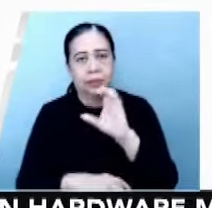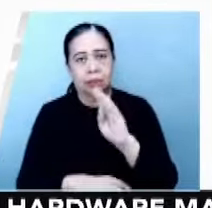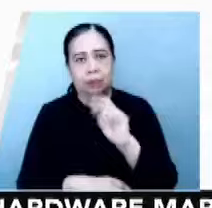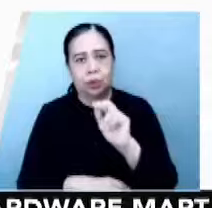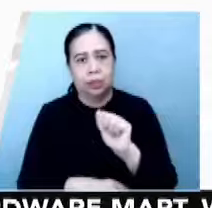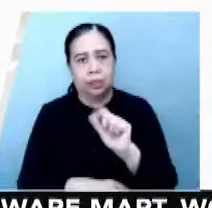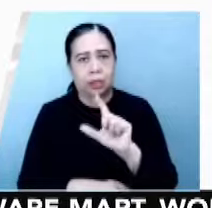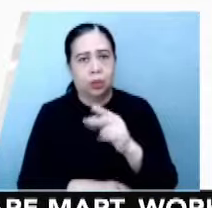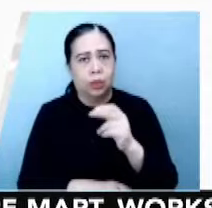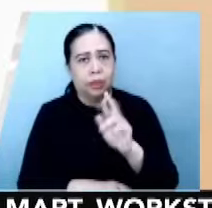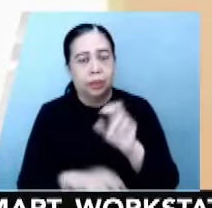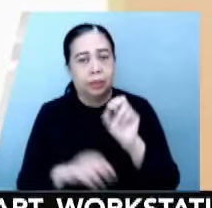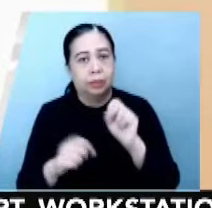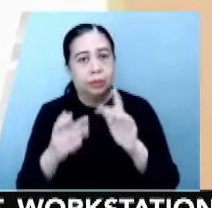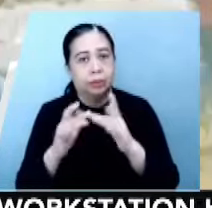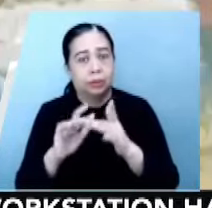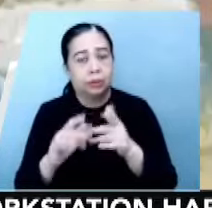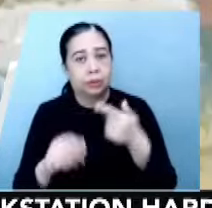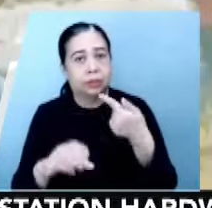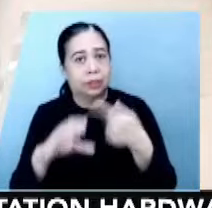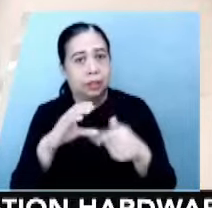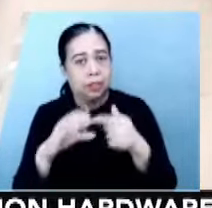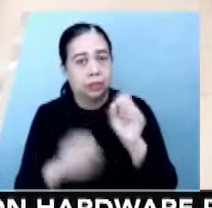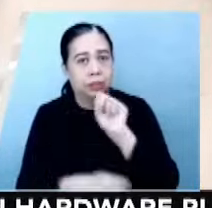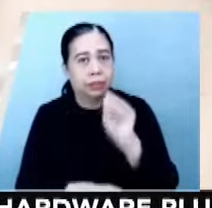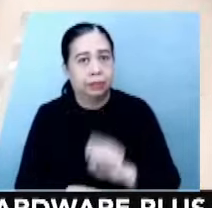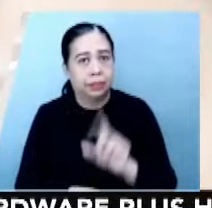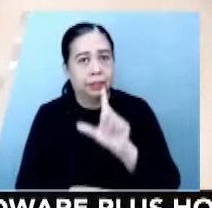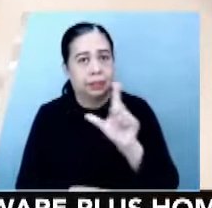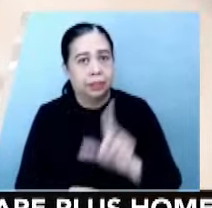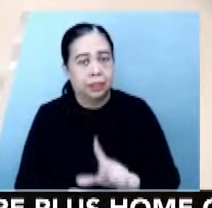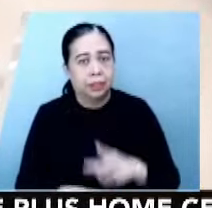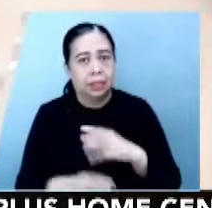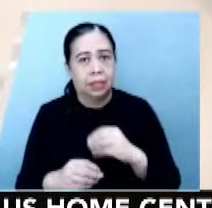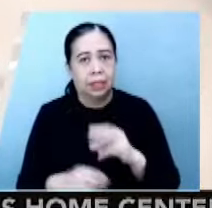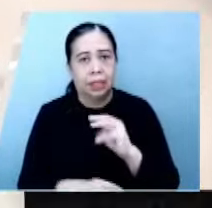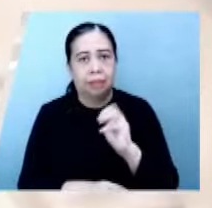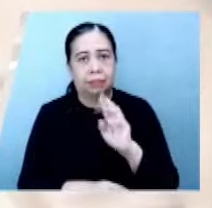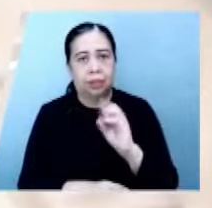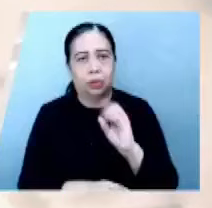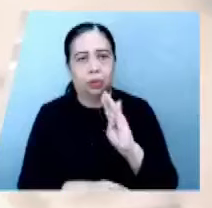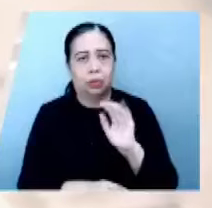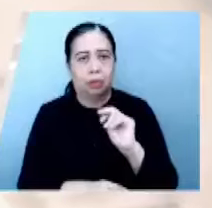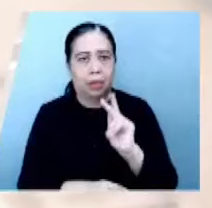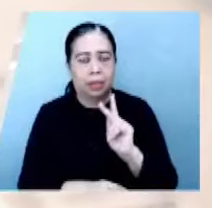Pwede ring online via GCash, Shopee, Lazada at Metrobank credit card.